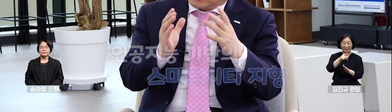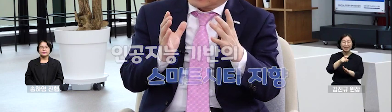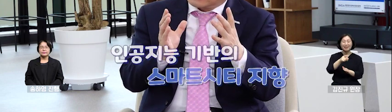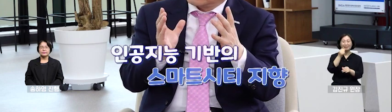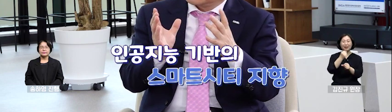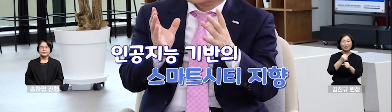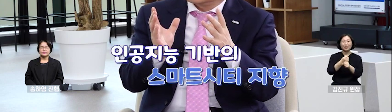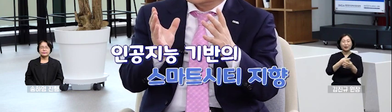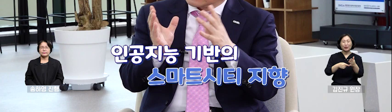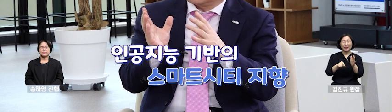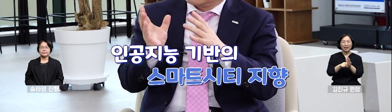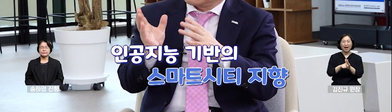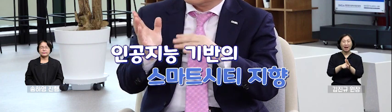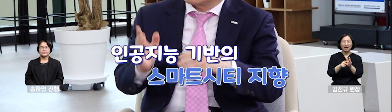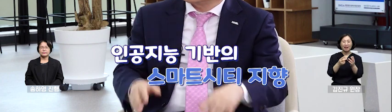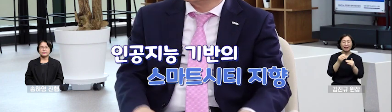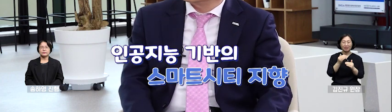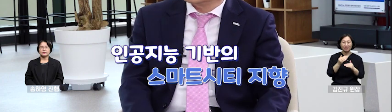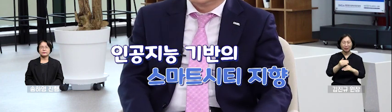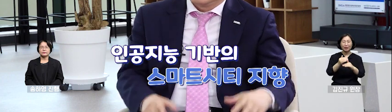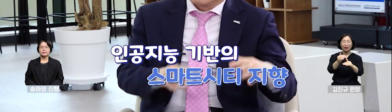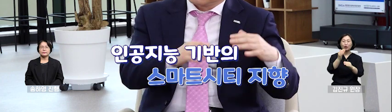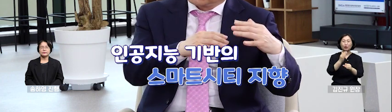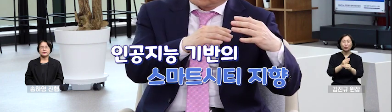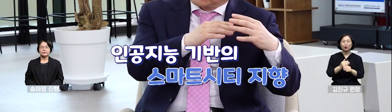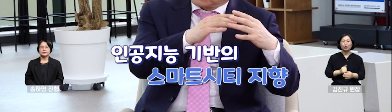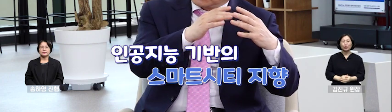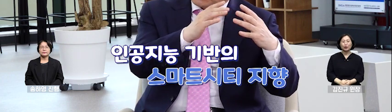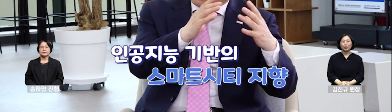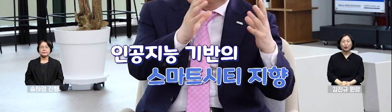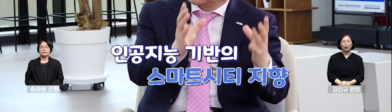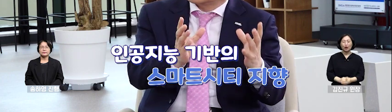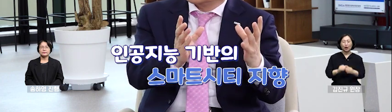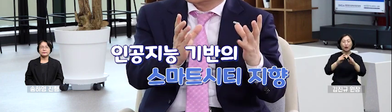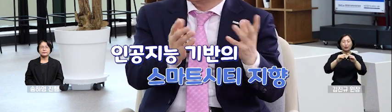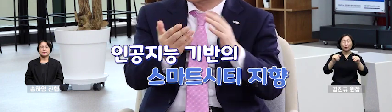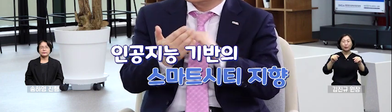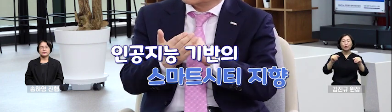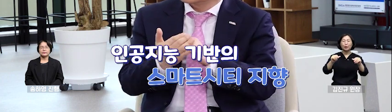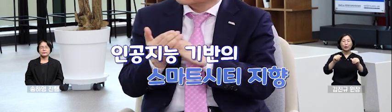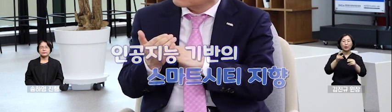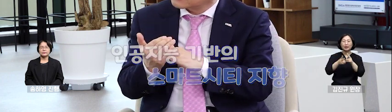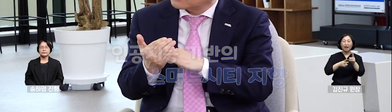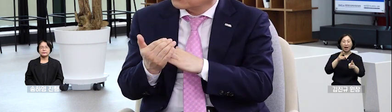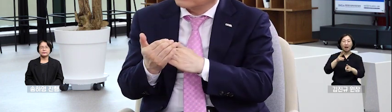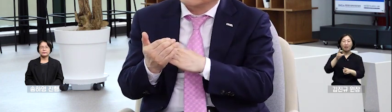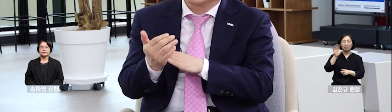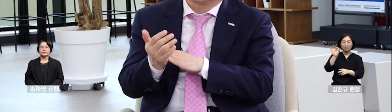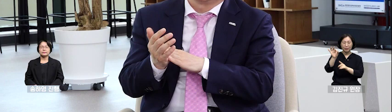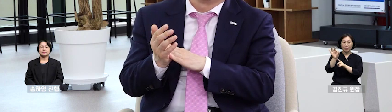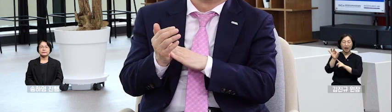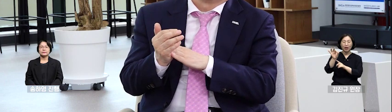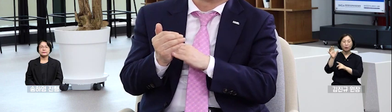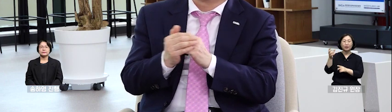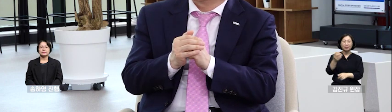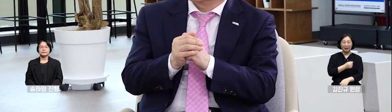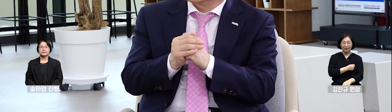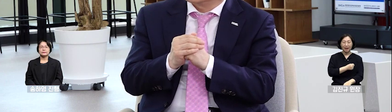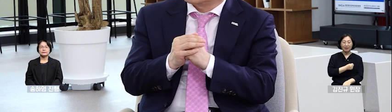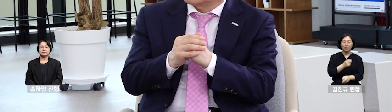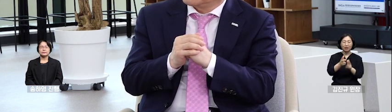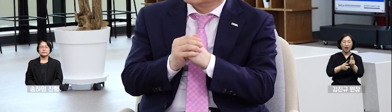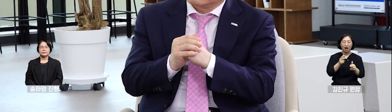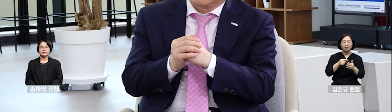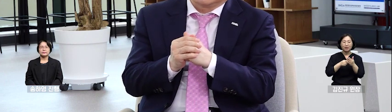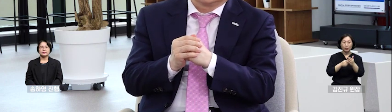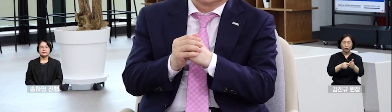집안의 스마트 시티 를 지향하고 있는데 국토교통부 사업 국비 사업의 따서 현재 진행을 하고 있는데요 간단하게